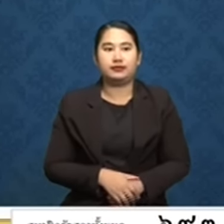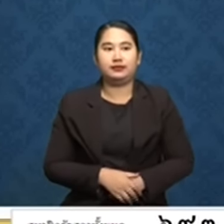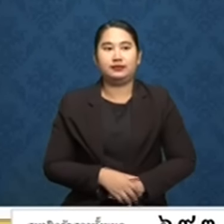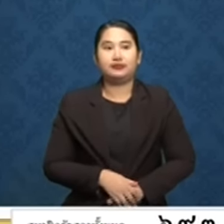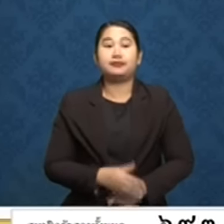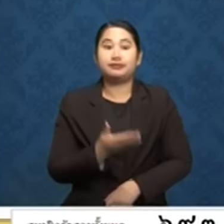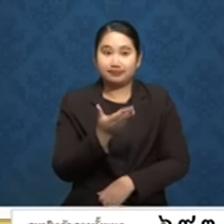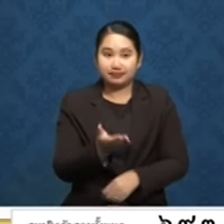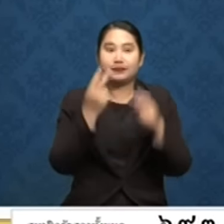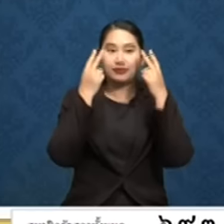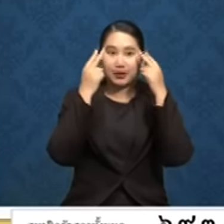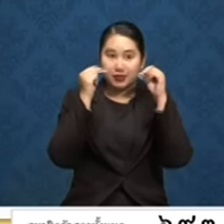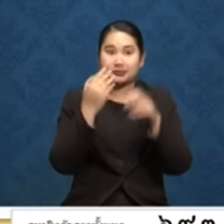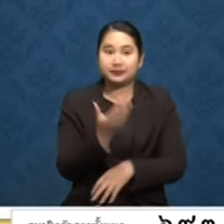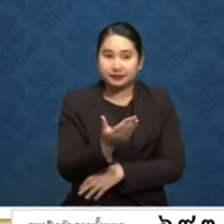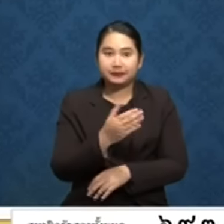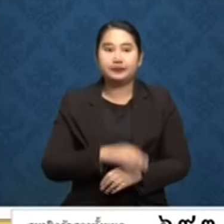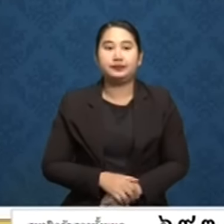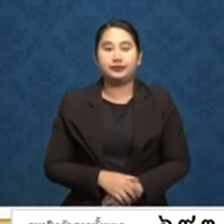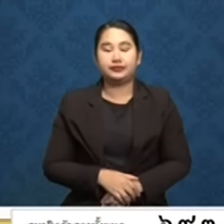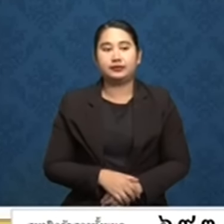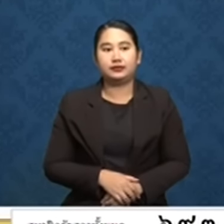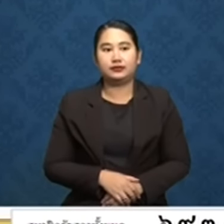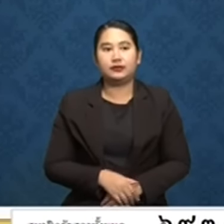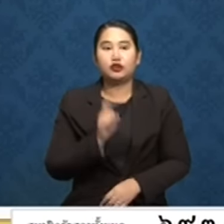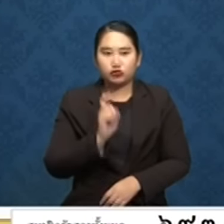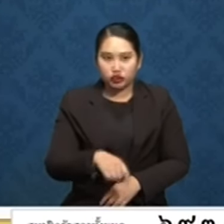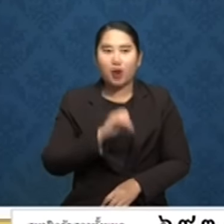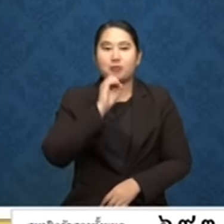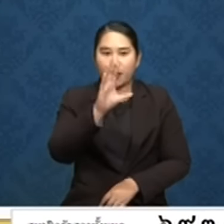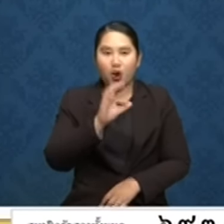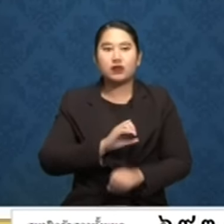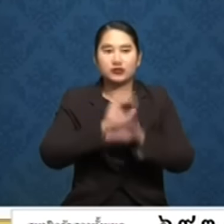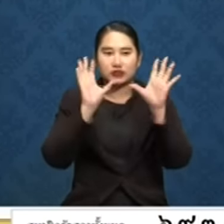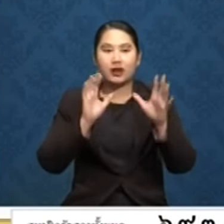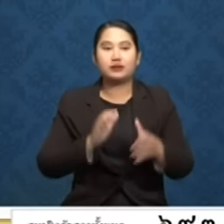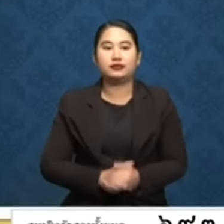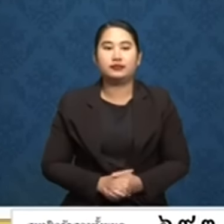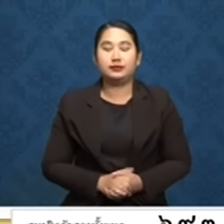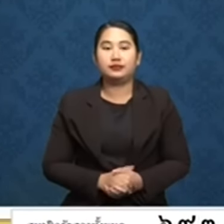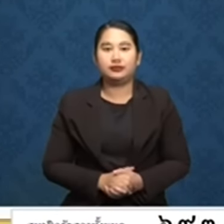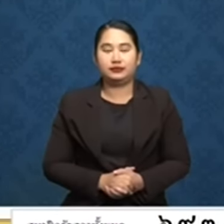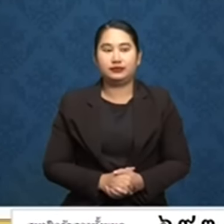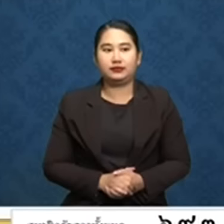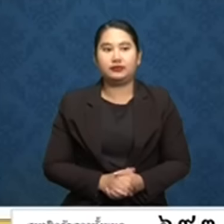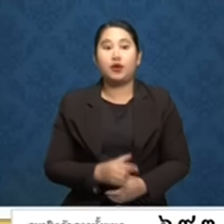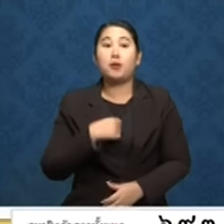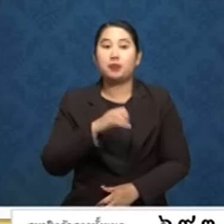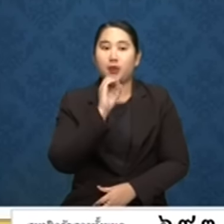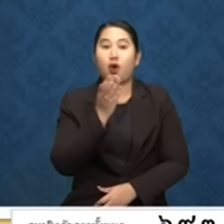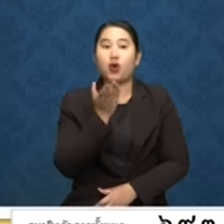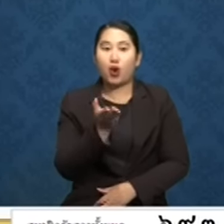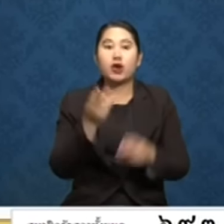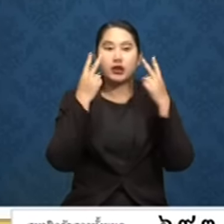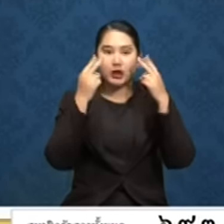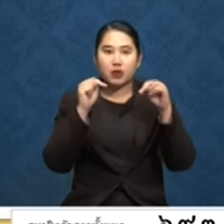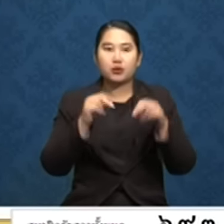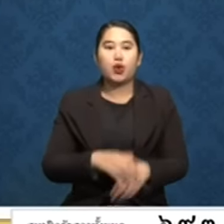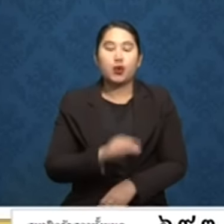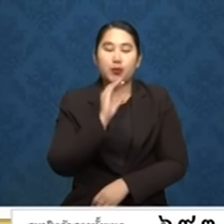ท่านนายกรัฐมนตรีครับท่านต้องกล้าแสดงจุดยืนผมขอให้ท่านโน้มน้าว